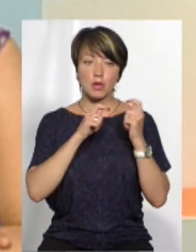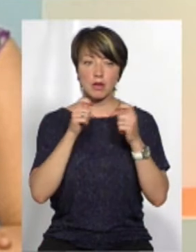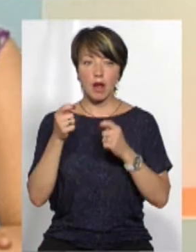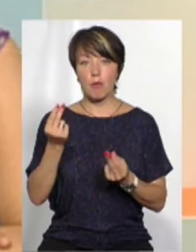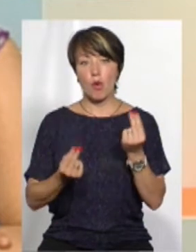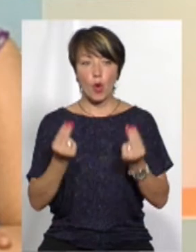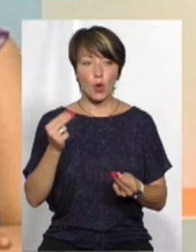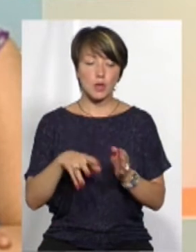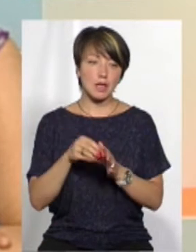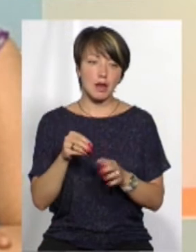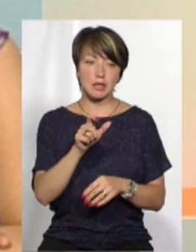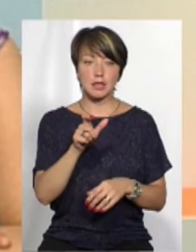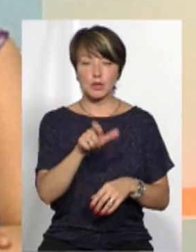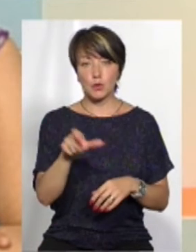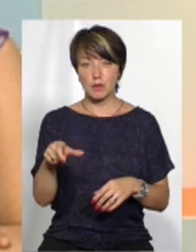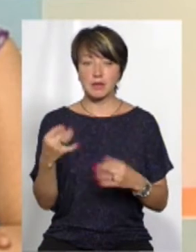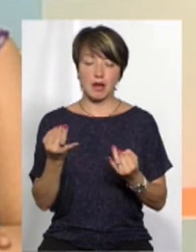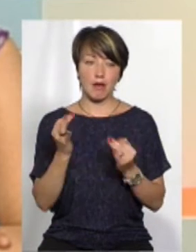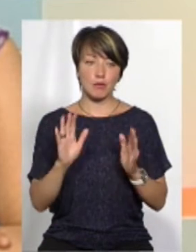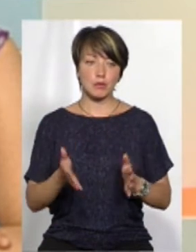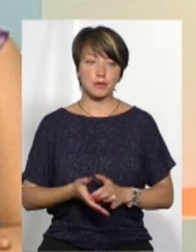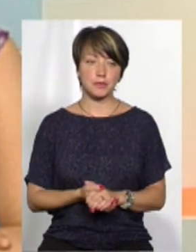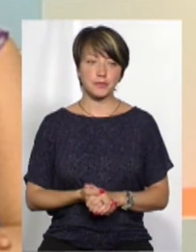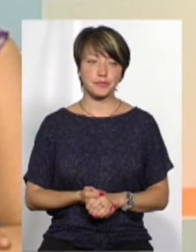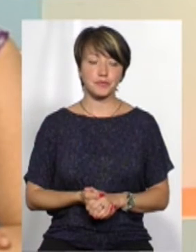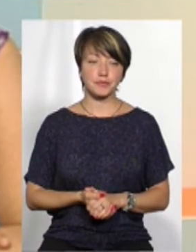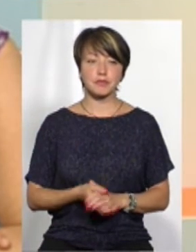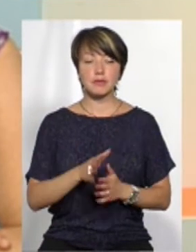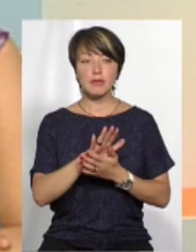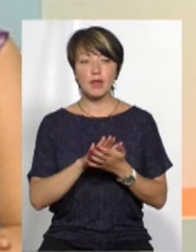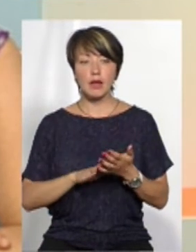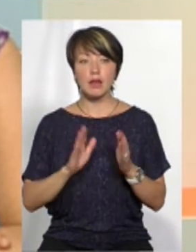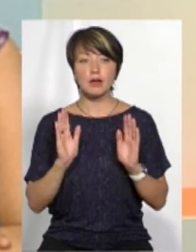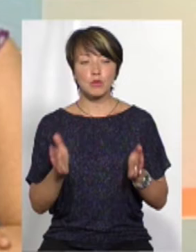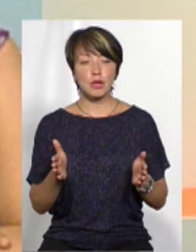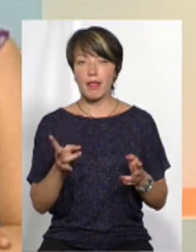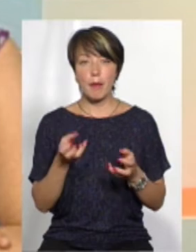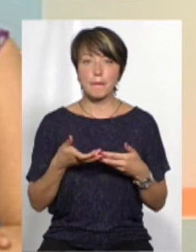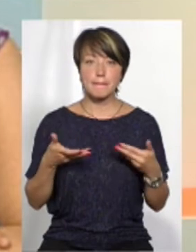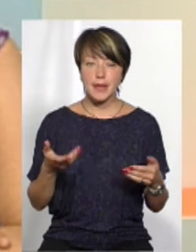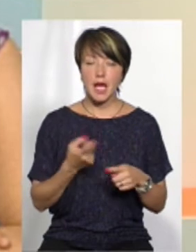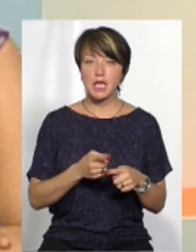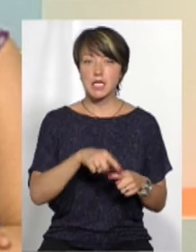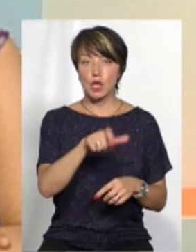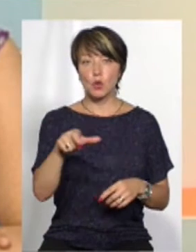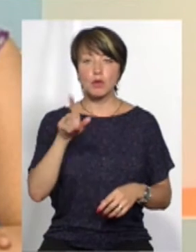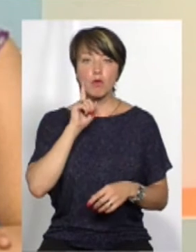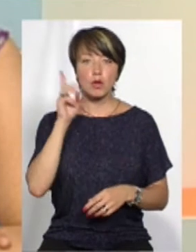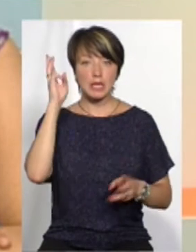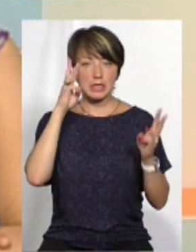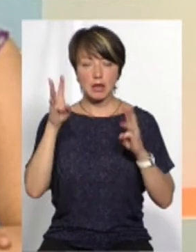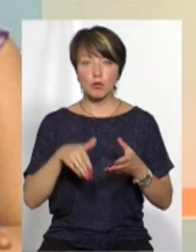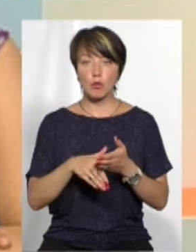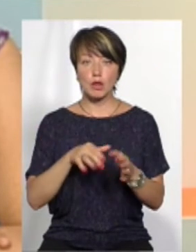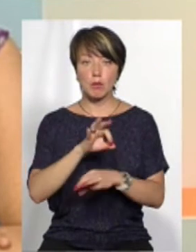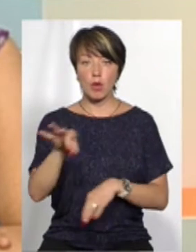або розіграти серед людей, яким, допустимо, це буде цікаво. Далі ми вже будемо, ну, не ми, а ці люди, от молоді дизайнери, які ми